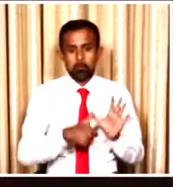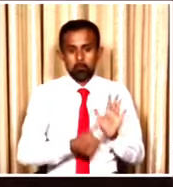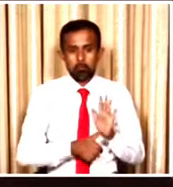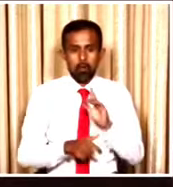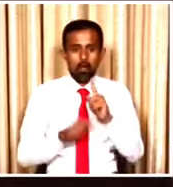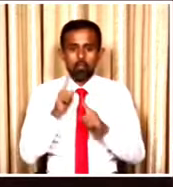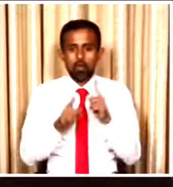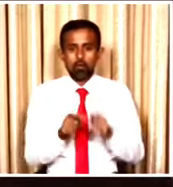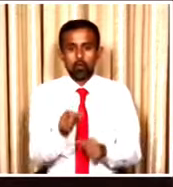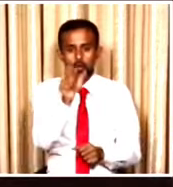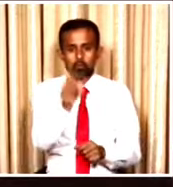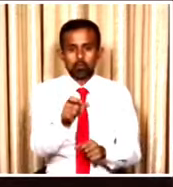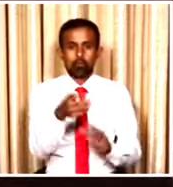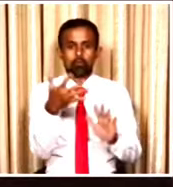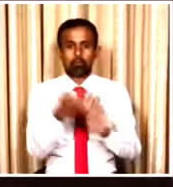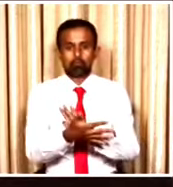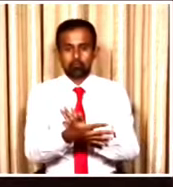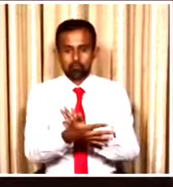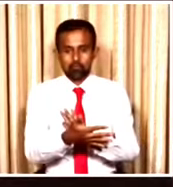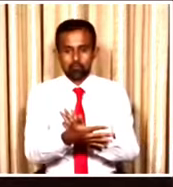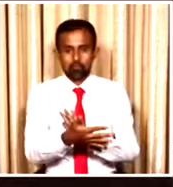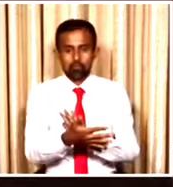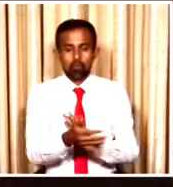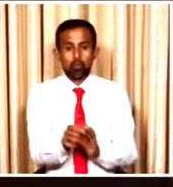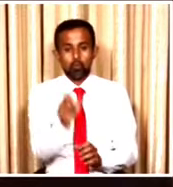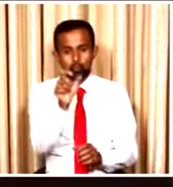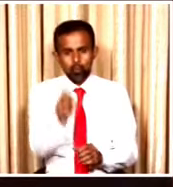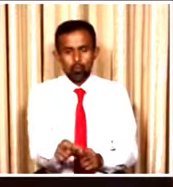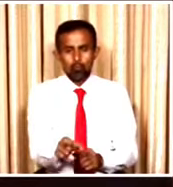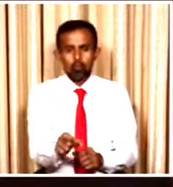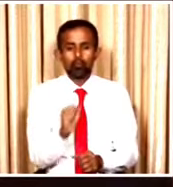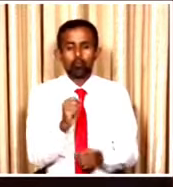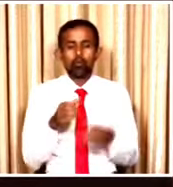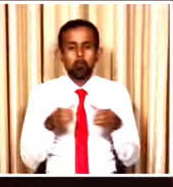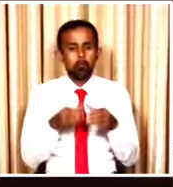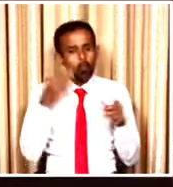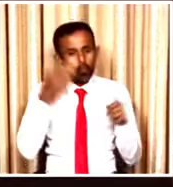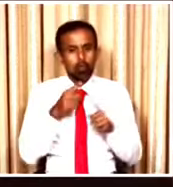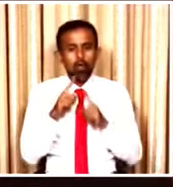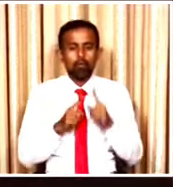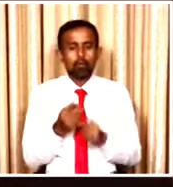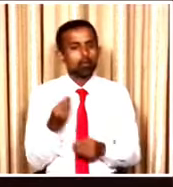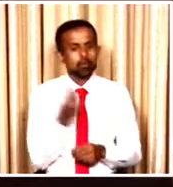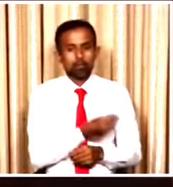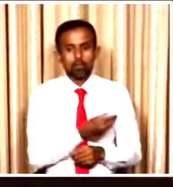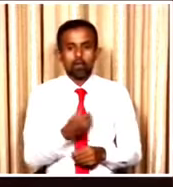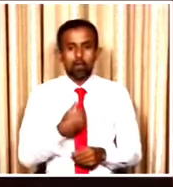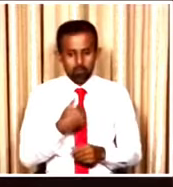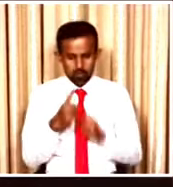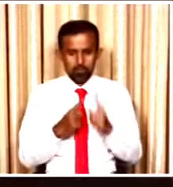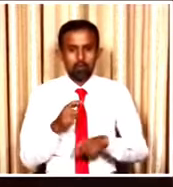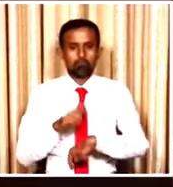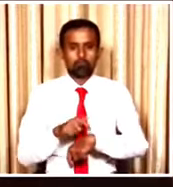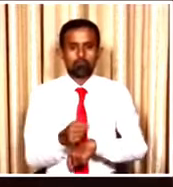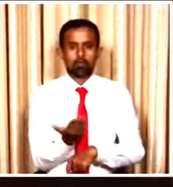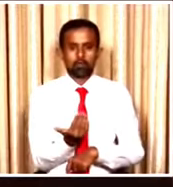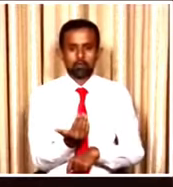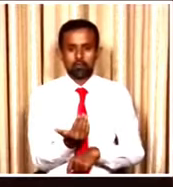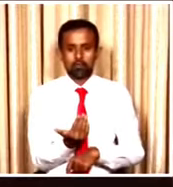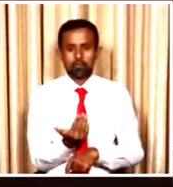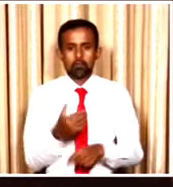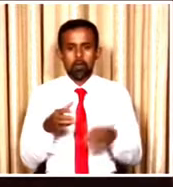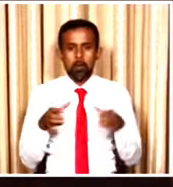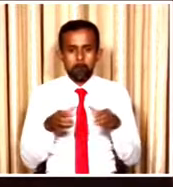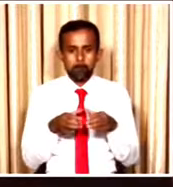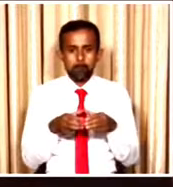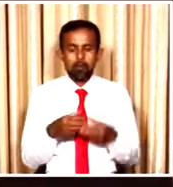දැන් ඔබතුමා තමයි වරද්ද ගත්තේ. ඉතින් ඔබතුමා දැන් මොනාරද පක්ෂයක් ගැන කතා කරන්න දෙන්නේ. ඒකින්ද අපටත් දැන් කතා කරන්න දෙන්නේ. එතකොට දැන් මේ